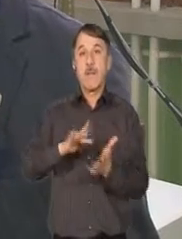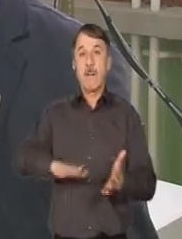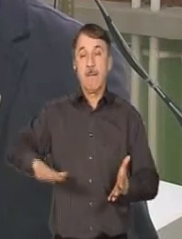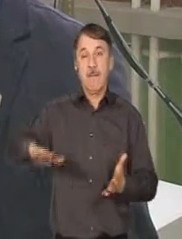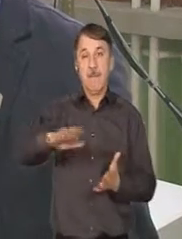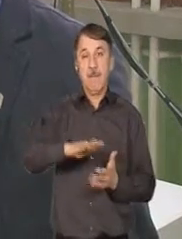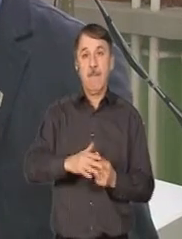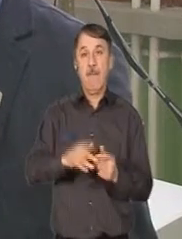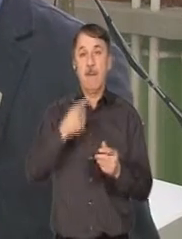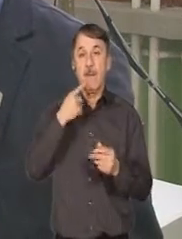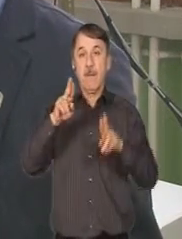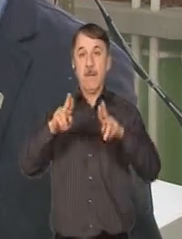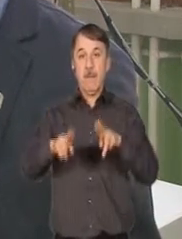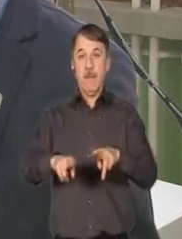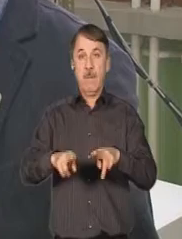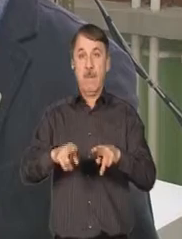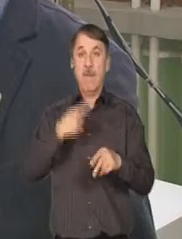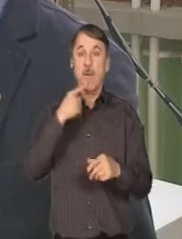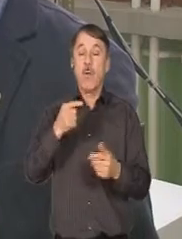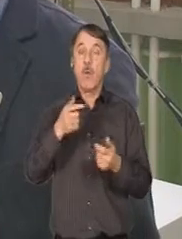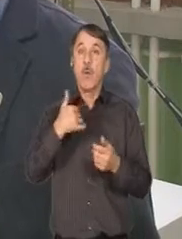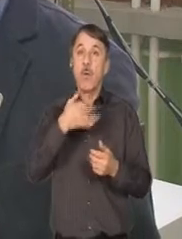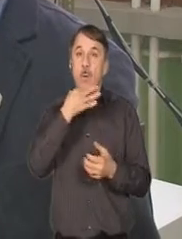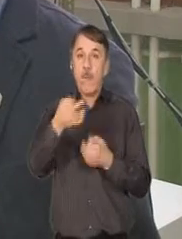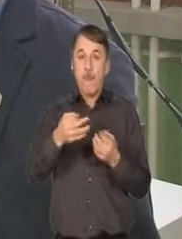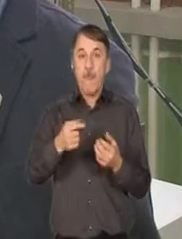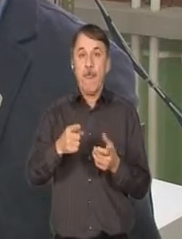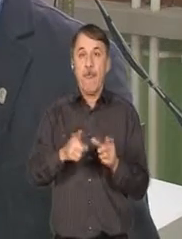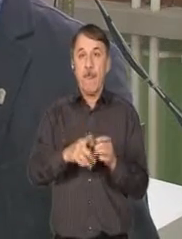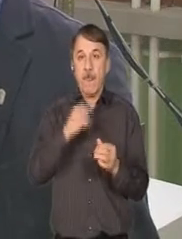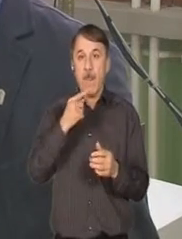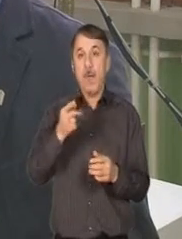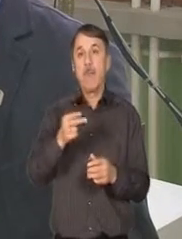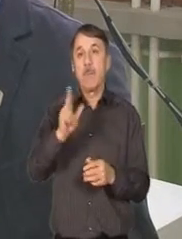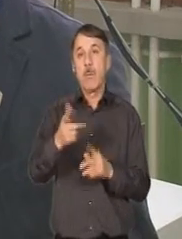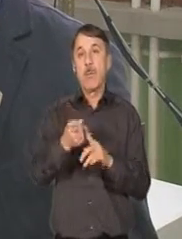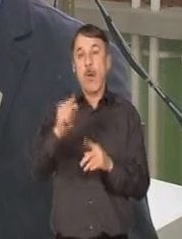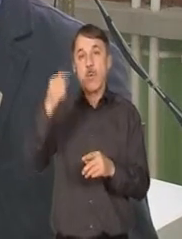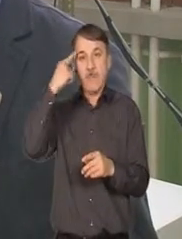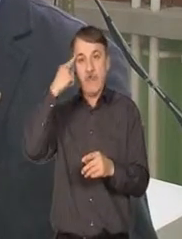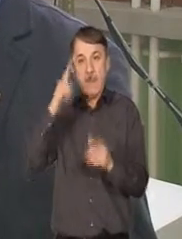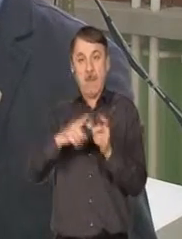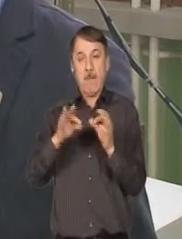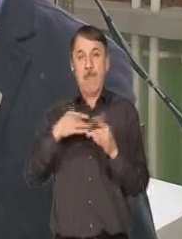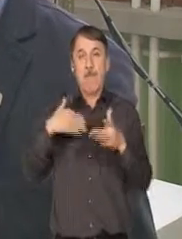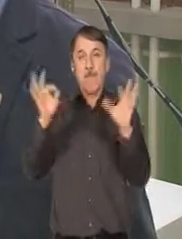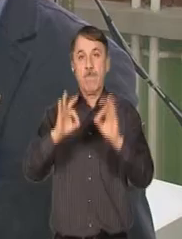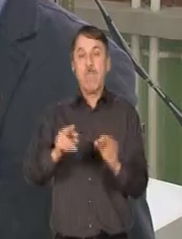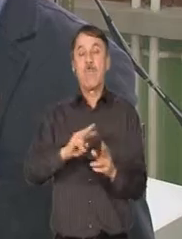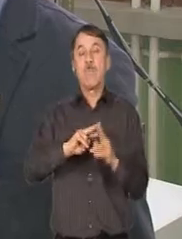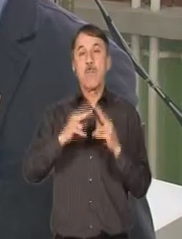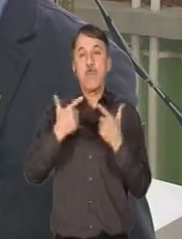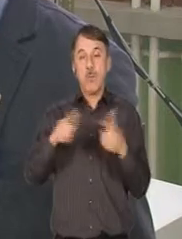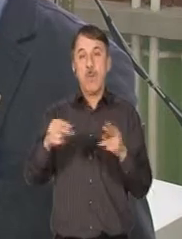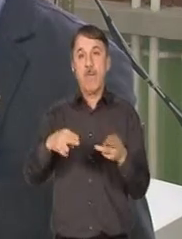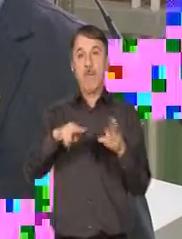sredini okruženi mnoštvom uređaja koje je stvorio čovjek. No, priču usmjeravamo ka takozvanim neionizujućim